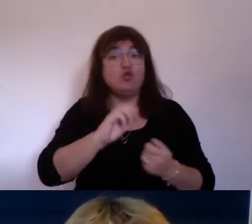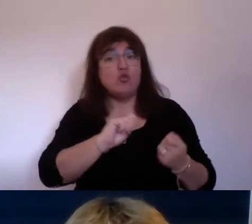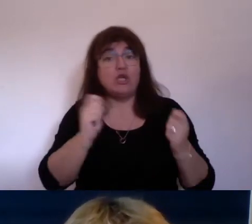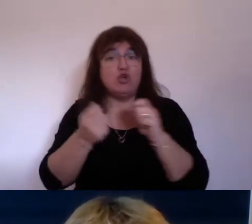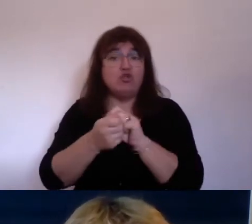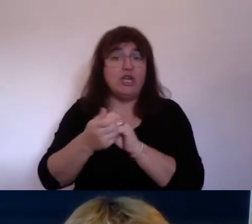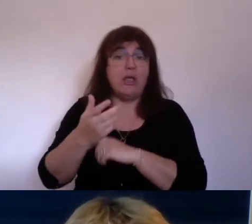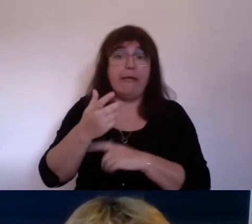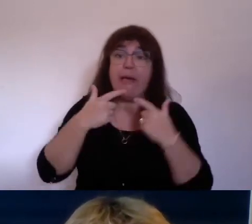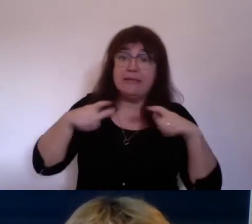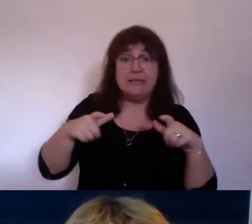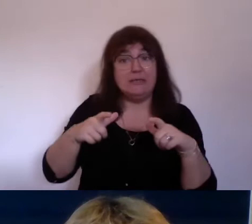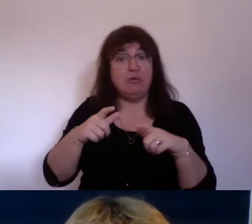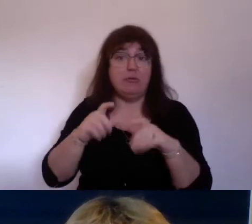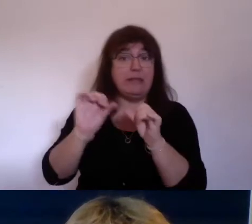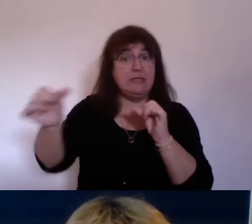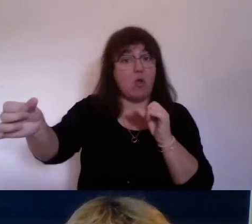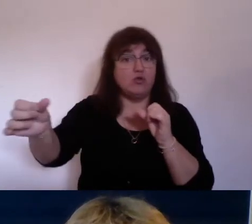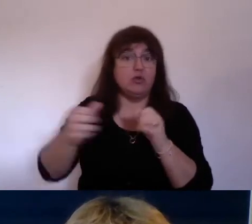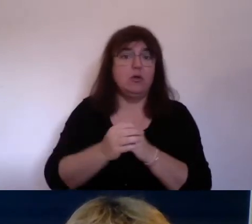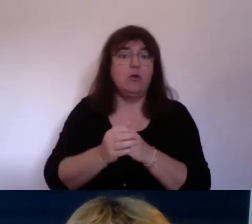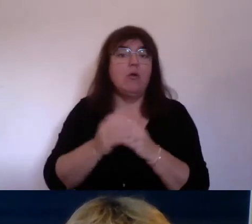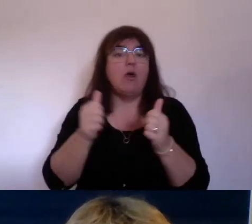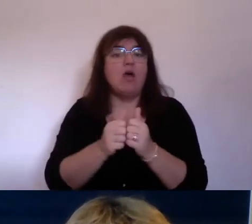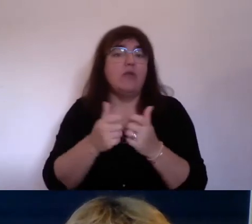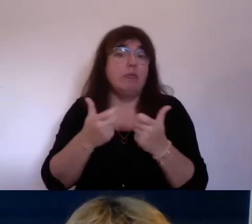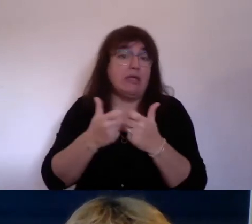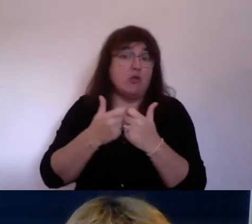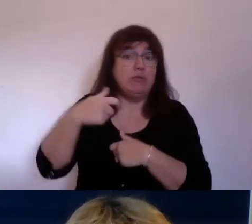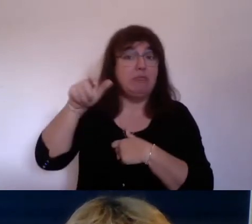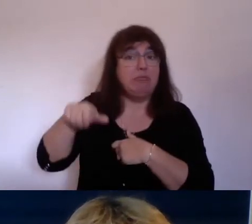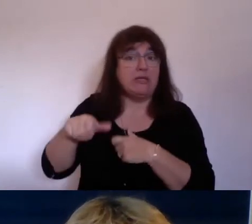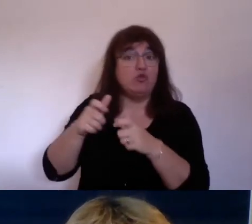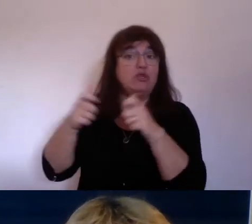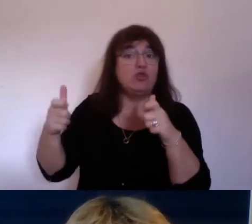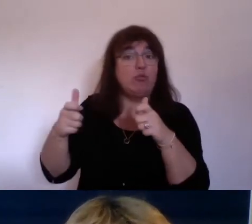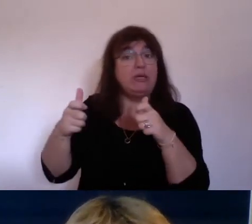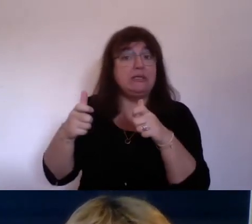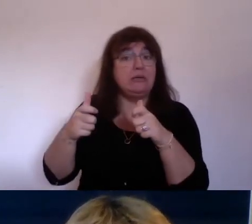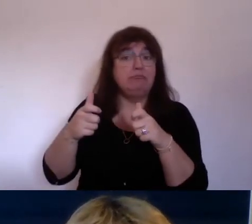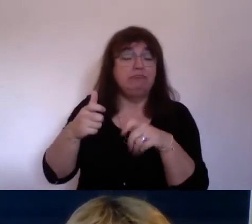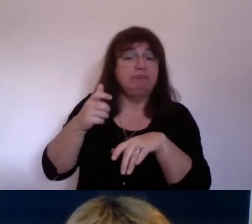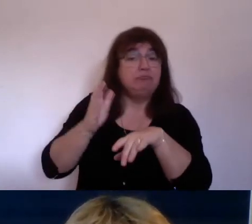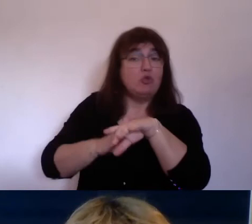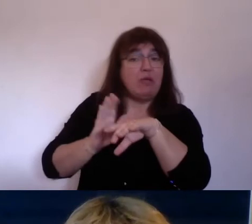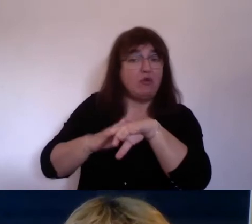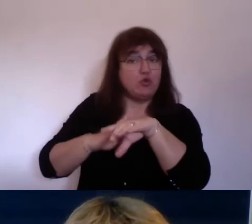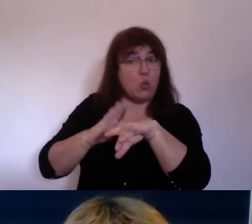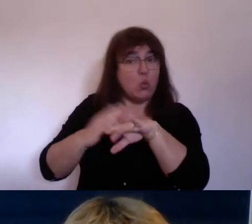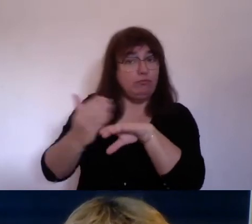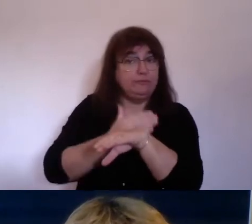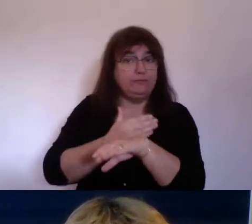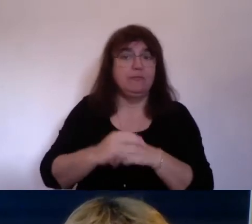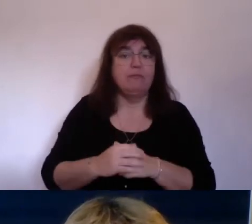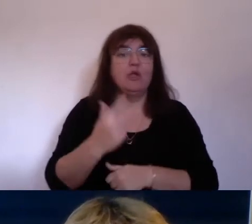pour les rendre accessibles avec des opérateurs en particulier de prévention. Alors, 3 axes, en fait, c'est que à